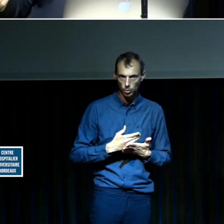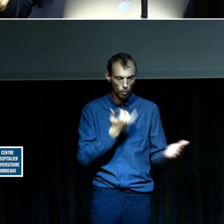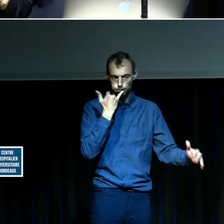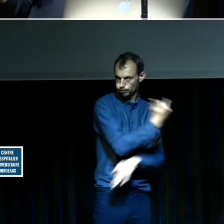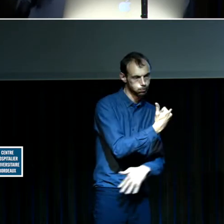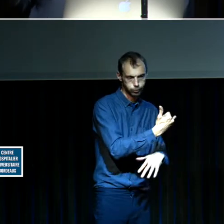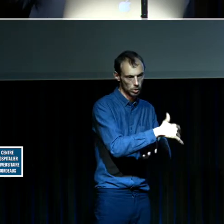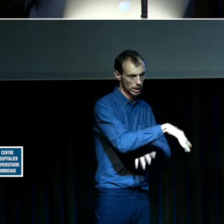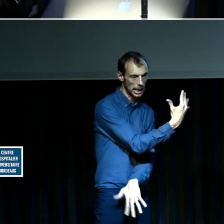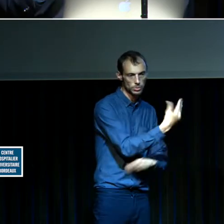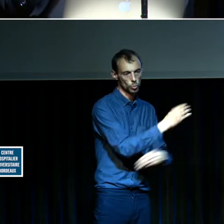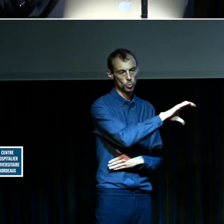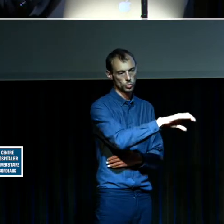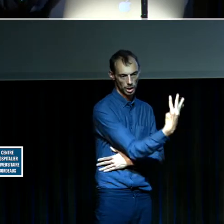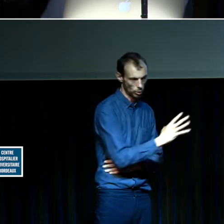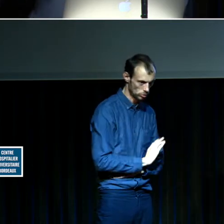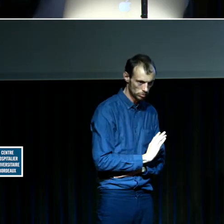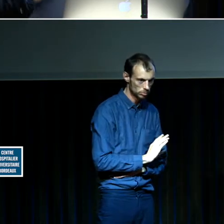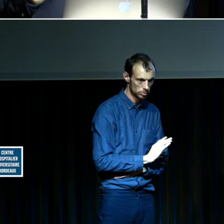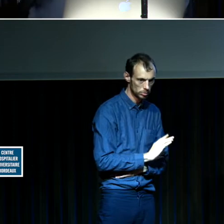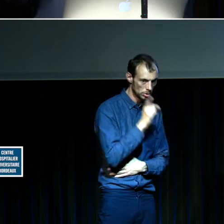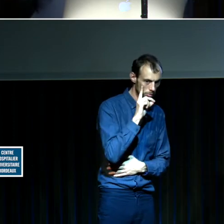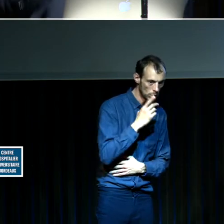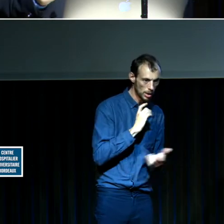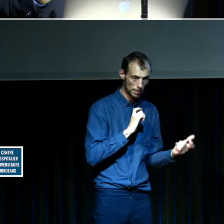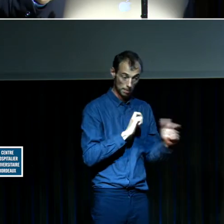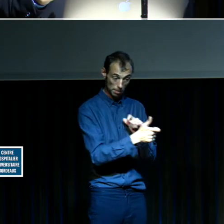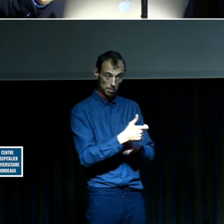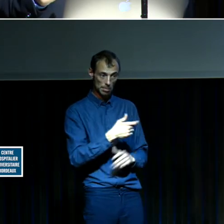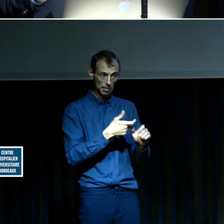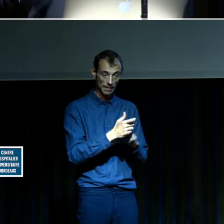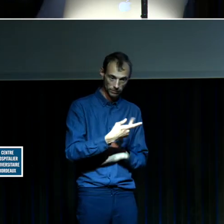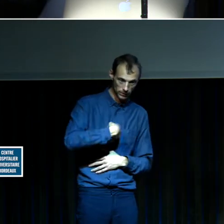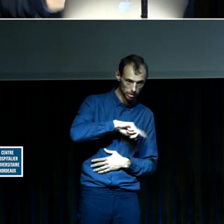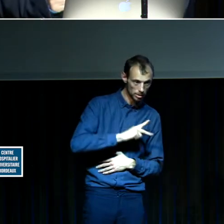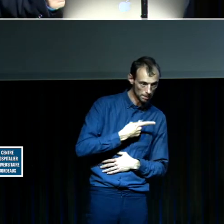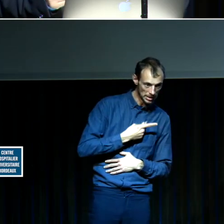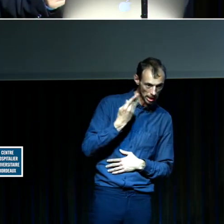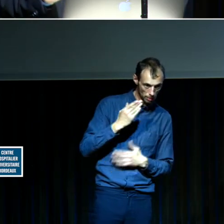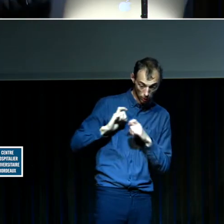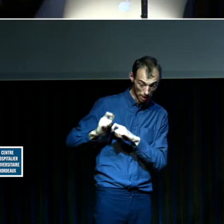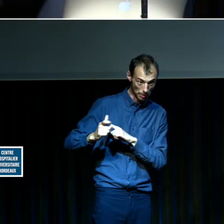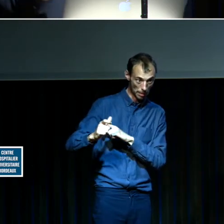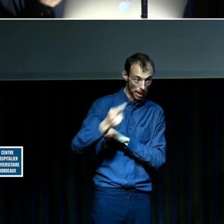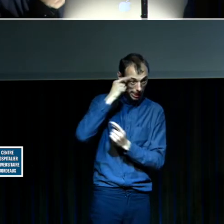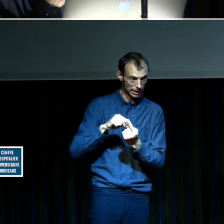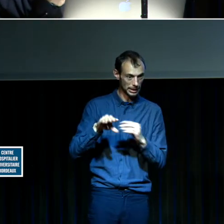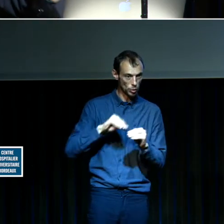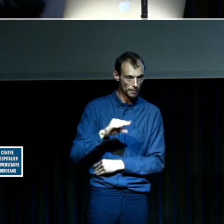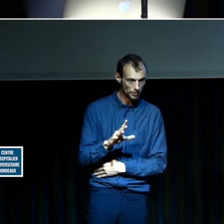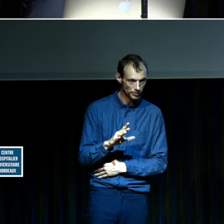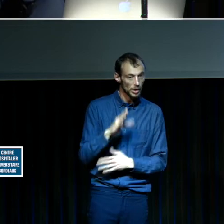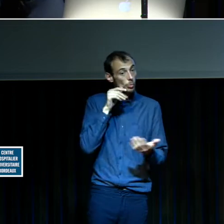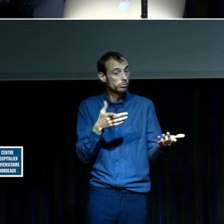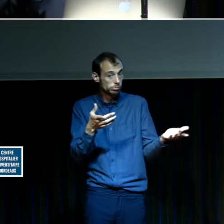114, parce que nous, médecins, on a des choses à proposer en termes de traitement. Surveillez votre tension, améliorez votre hygiène de